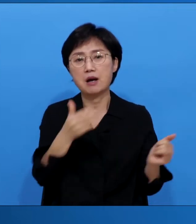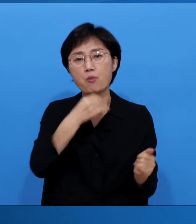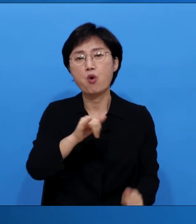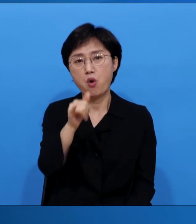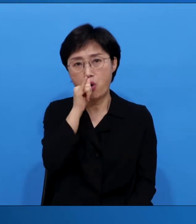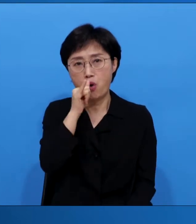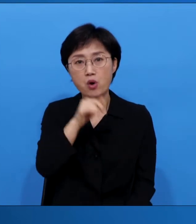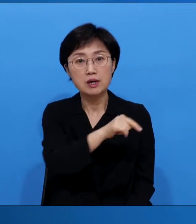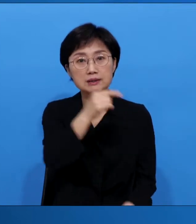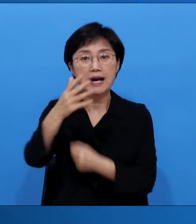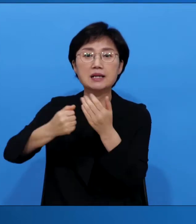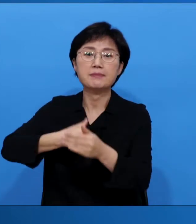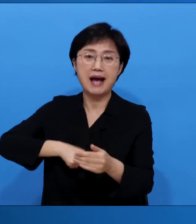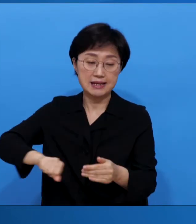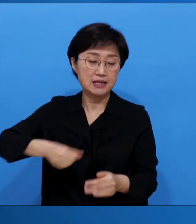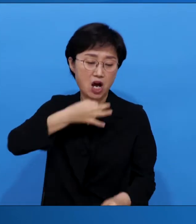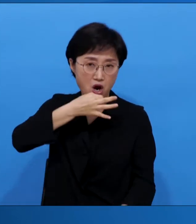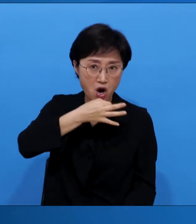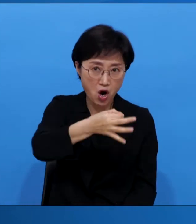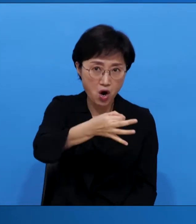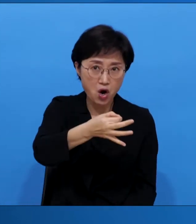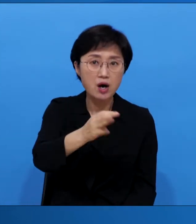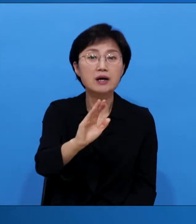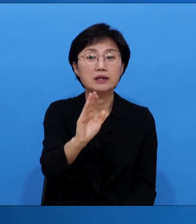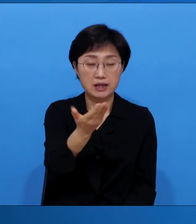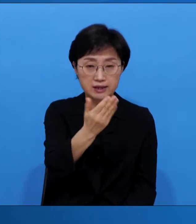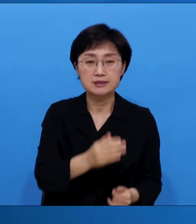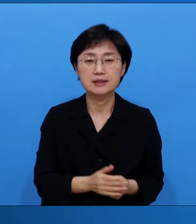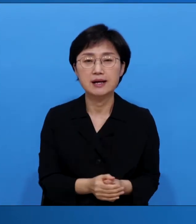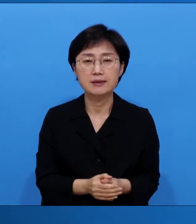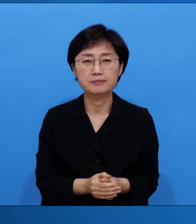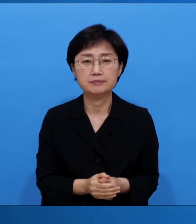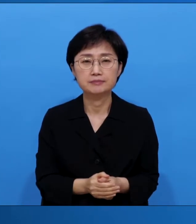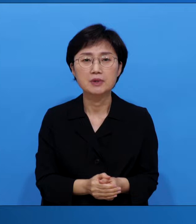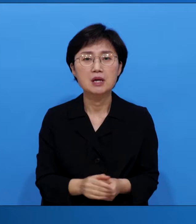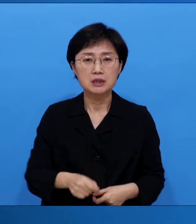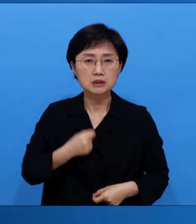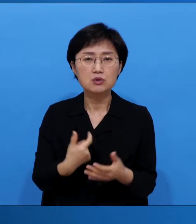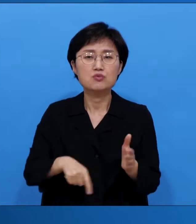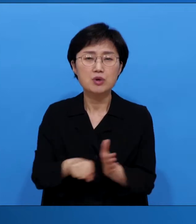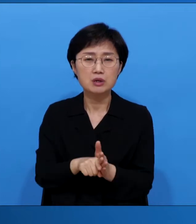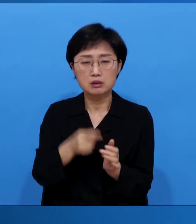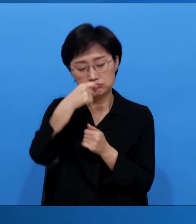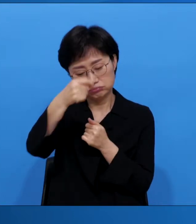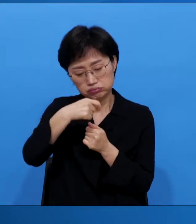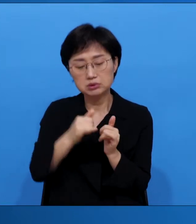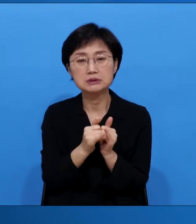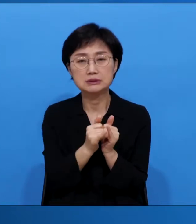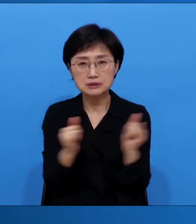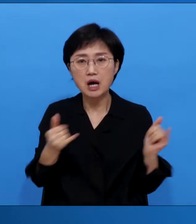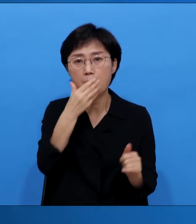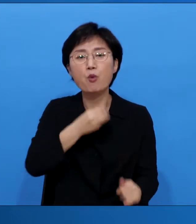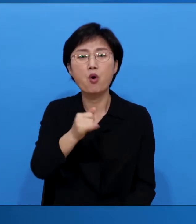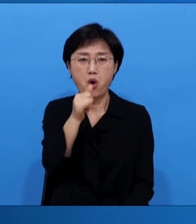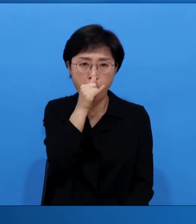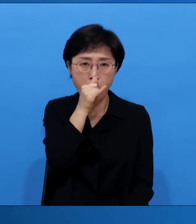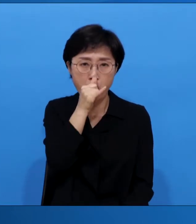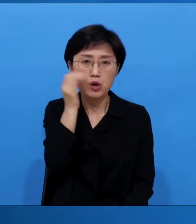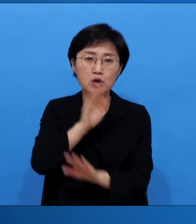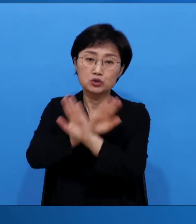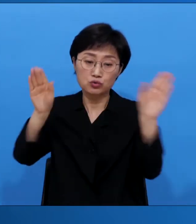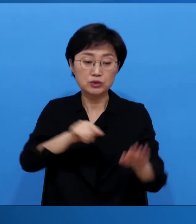하는 자는 복이 있나니 그들이 하나님의 아들이라 일컬음을 받을 것이며 의를 위하여 박해를 받는 자는 복이